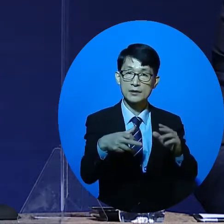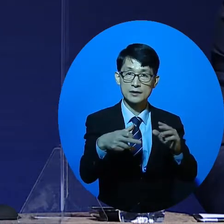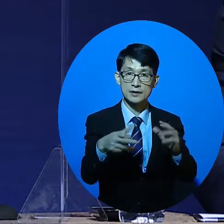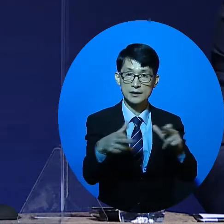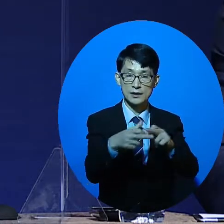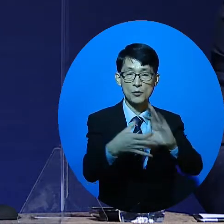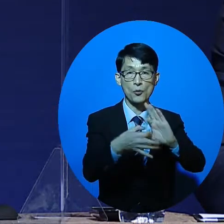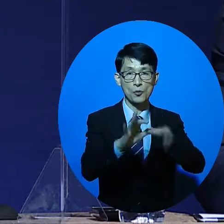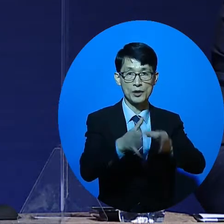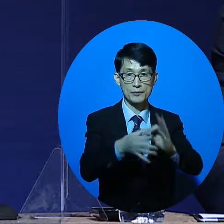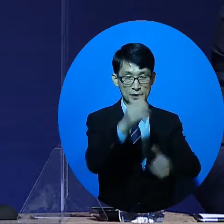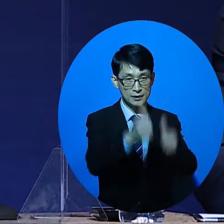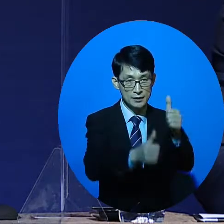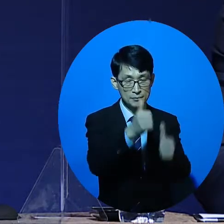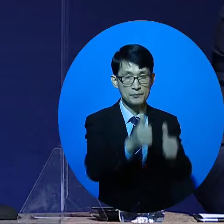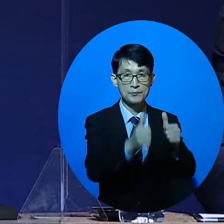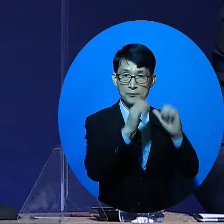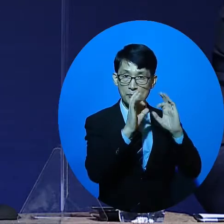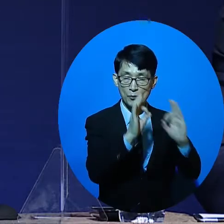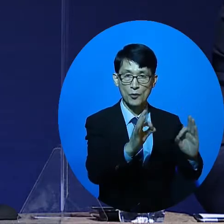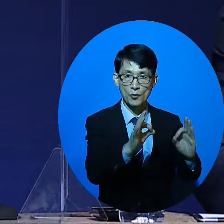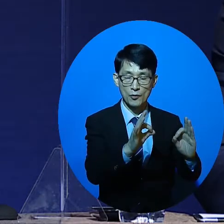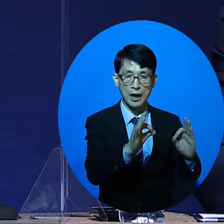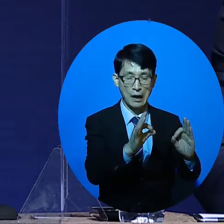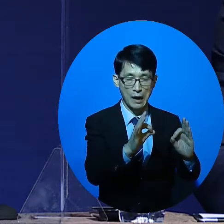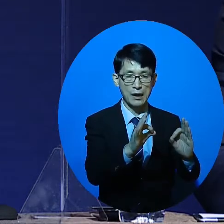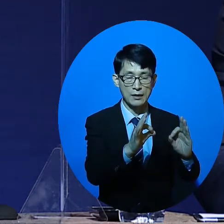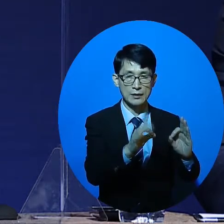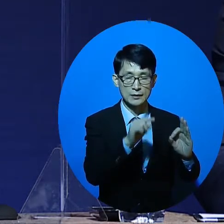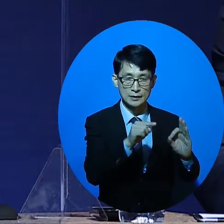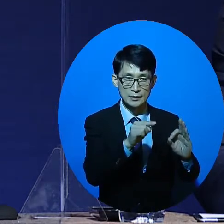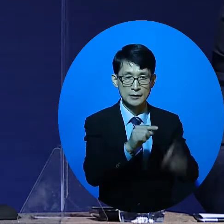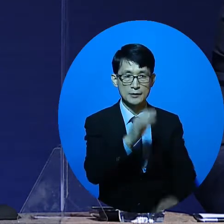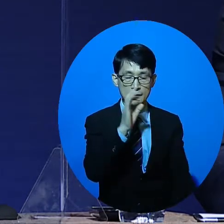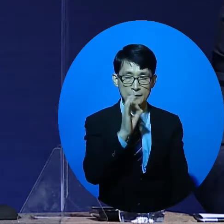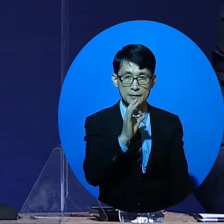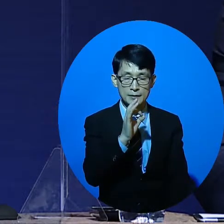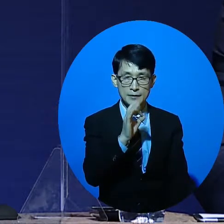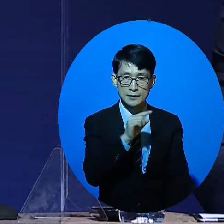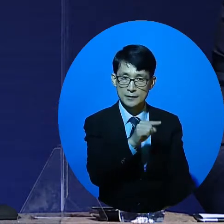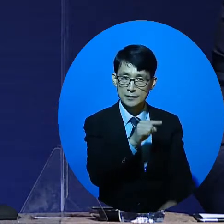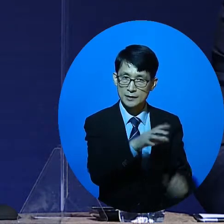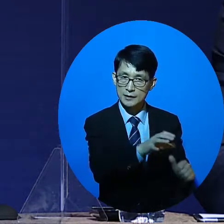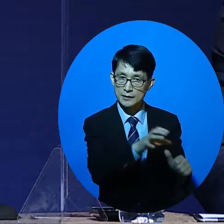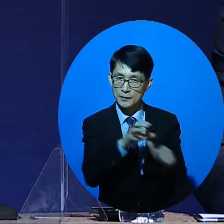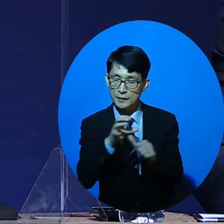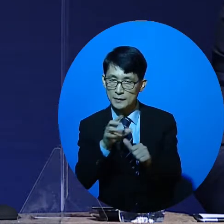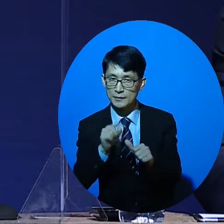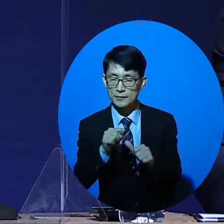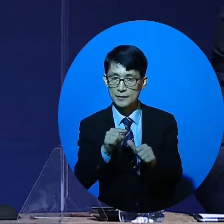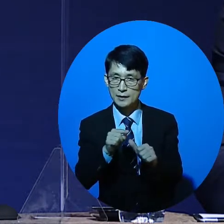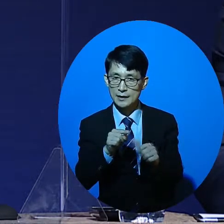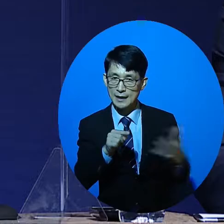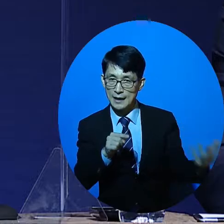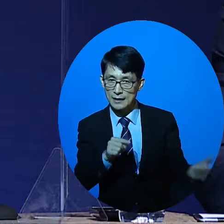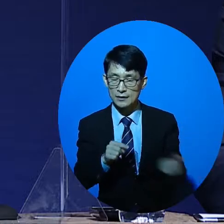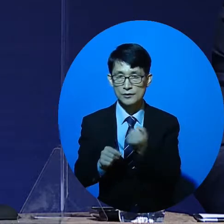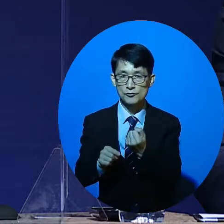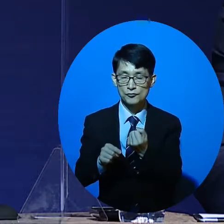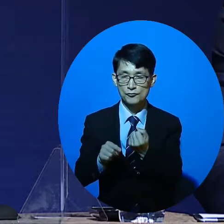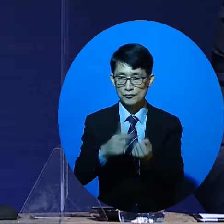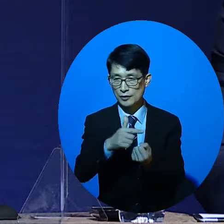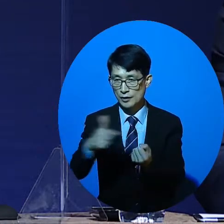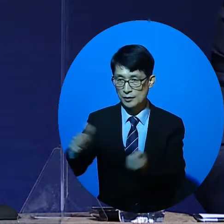대회에서 신유현 선수를 이제 좀 예를 드시면서 이제 말씀하셨는데 이런 부분들이 이제 금메달을 딸 수 있었던 여러 가지